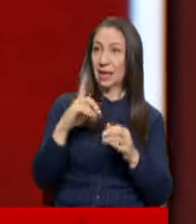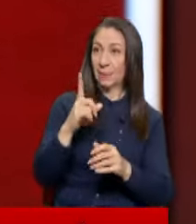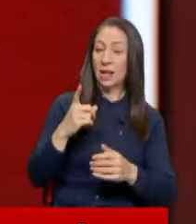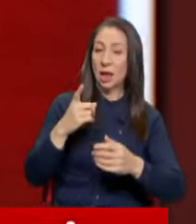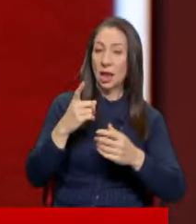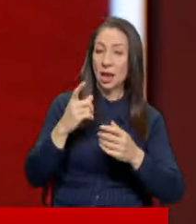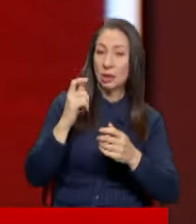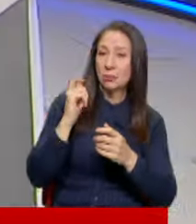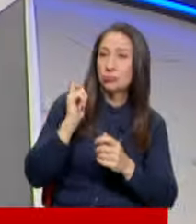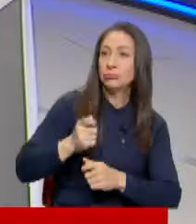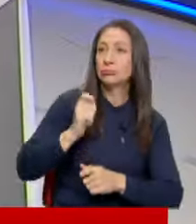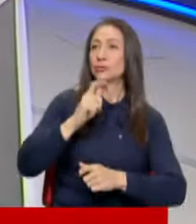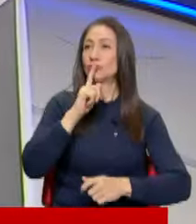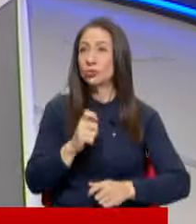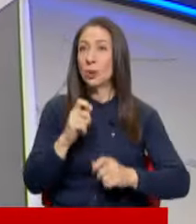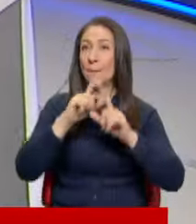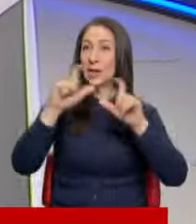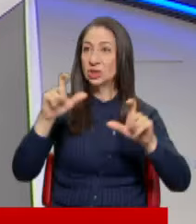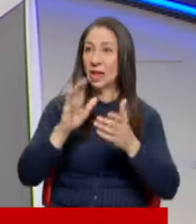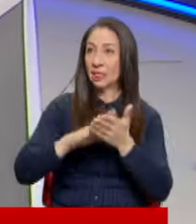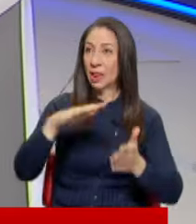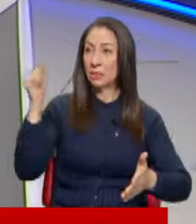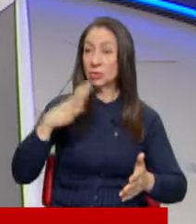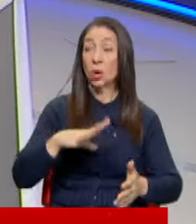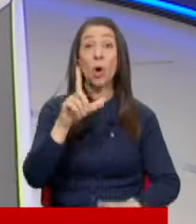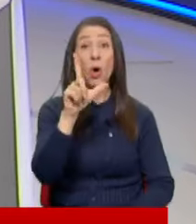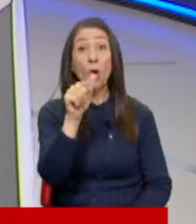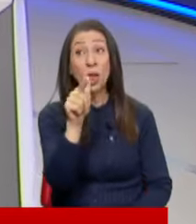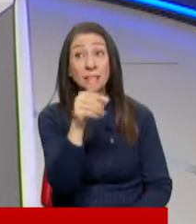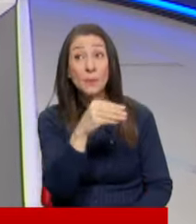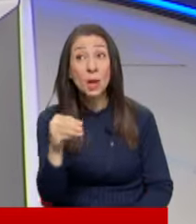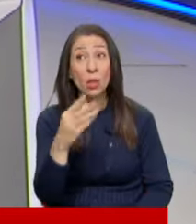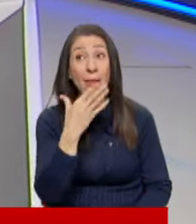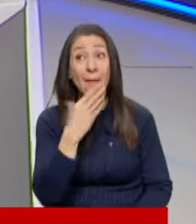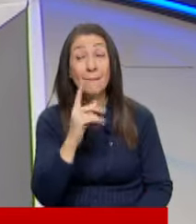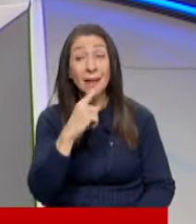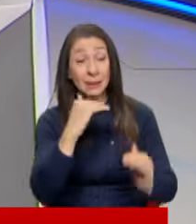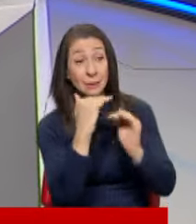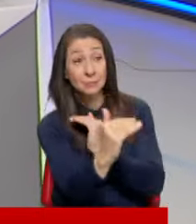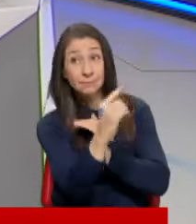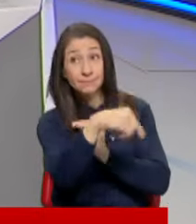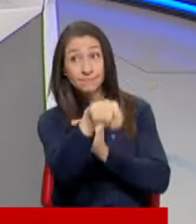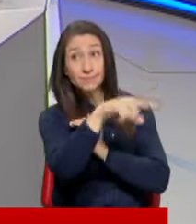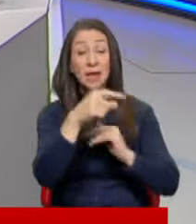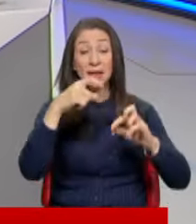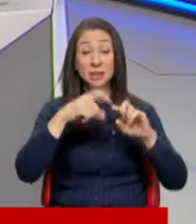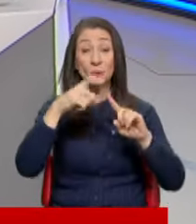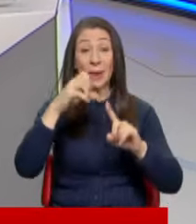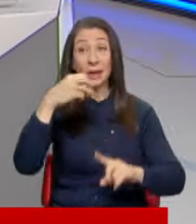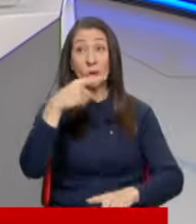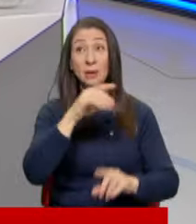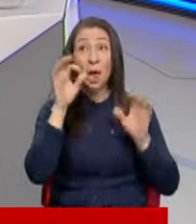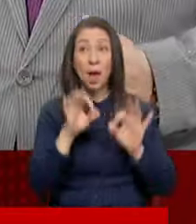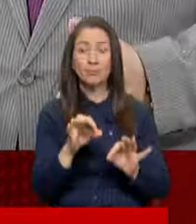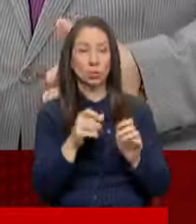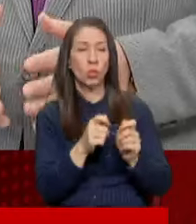Propaganda kesinlikle Yani bütün başlığını mı elinden almak istiyor 16 milyonluk emekli kesimini Recep Tayyip Erdoğan